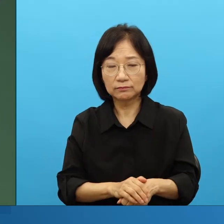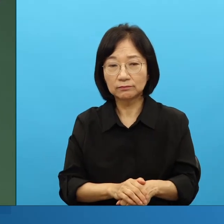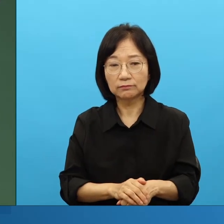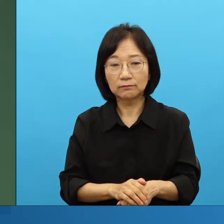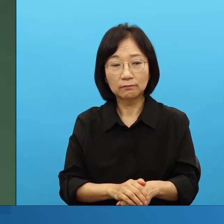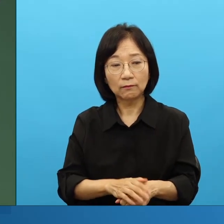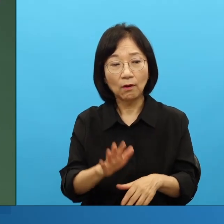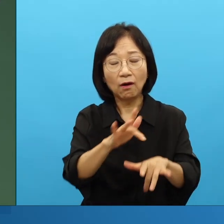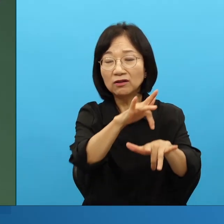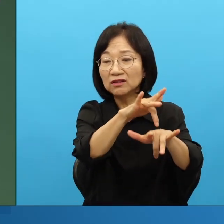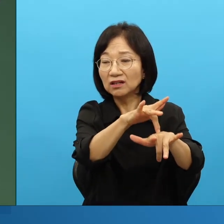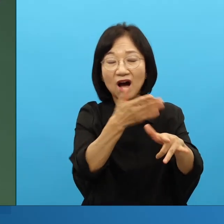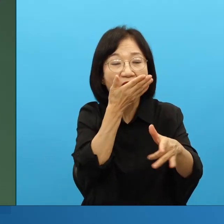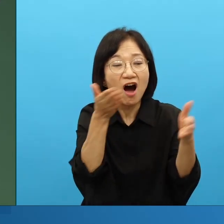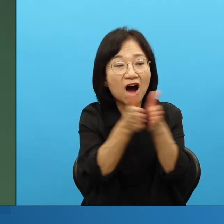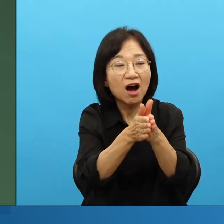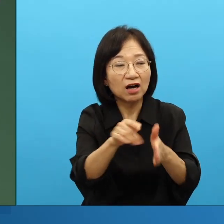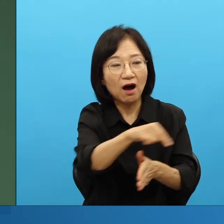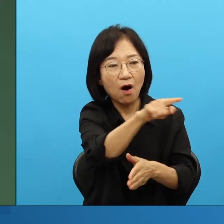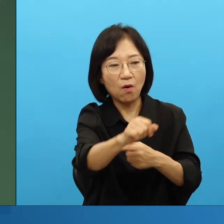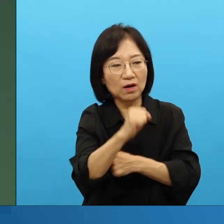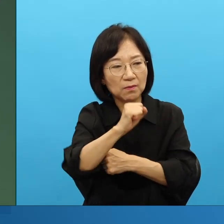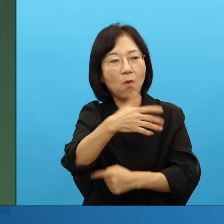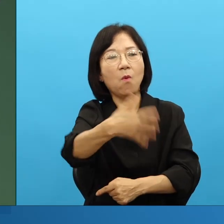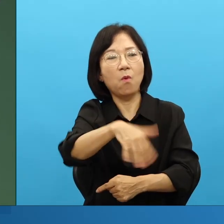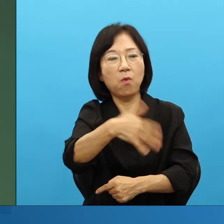为什么拿非利做的都我们做不到？ 뭔 짓을 해야 되구나 그냥 믿으면 돼요.